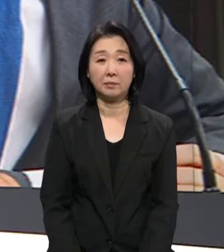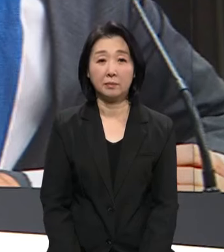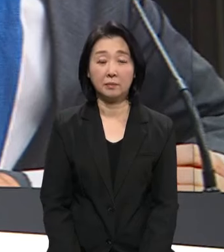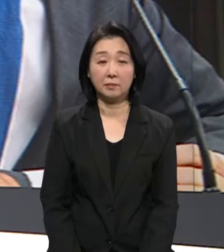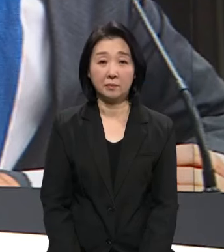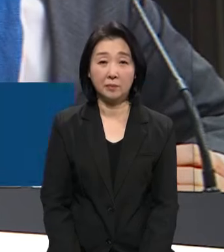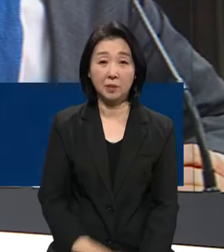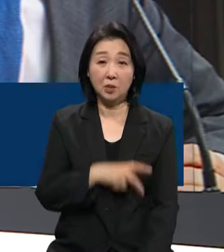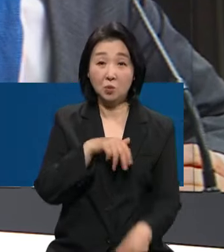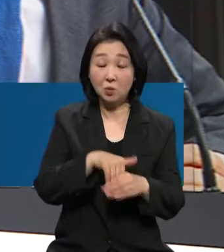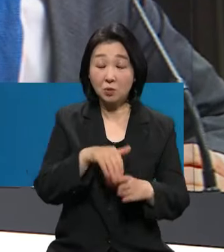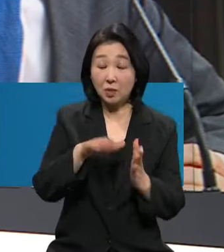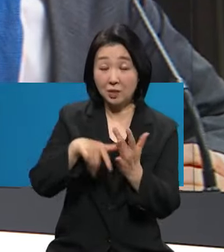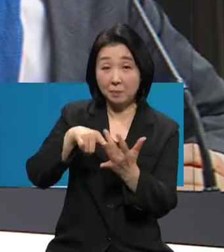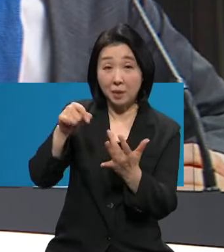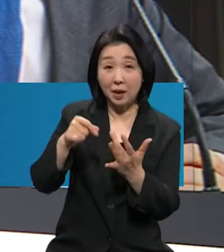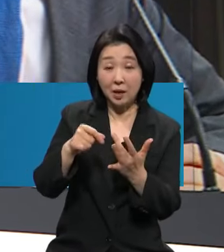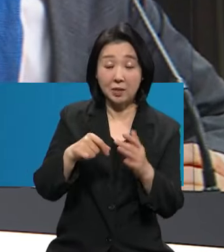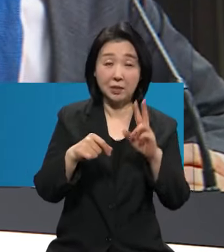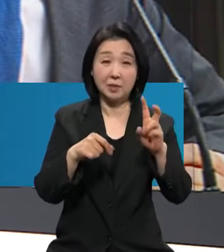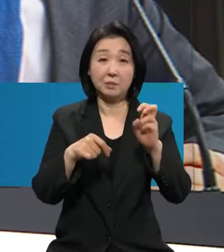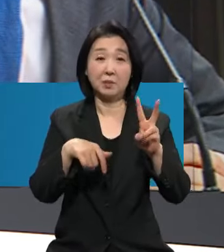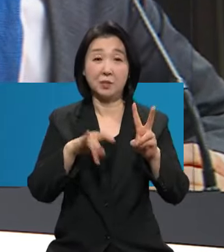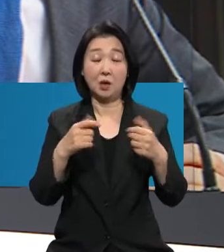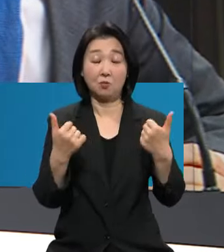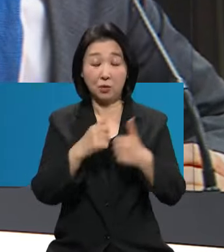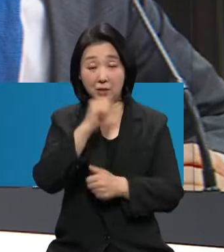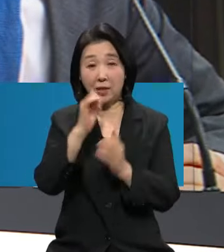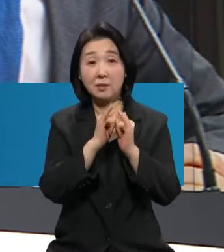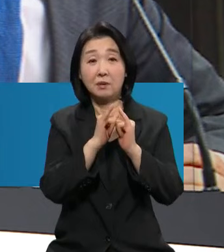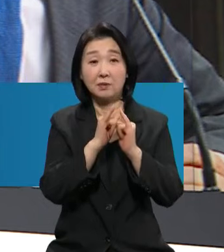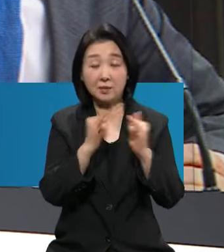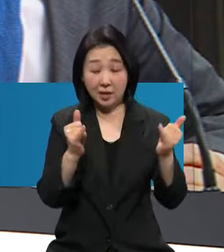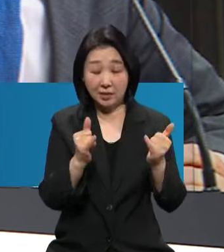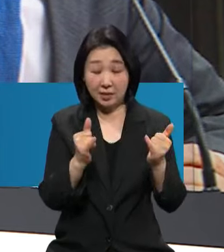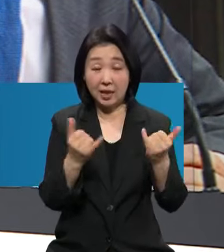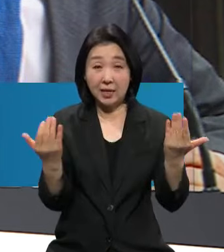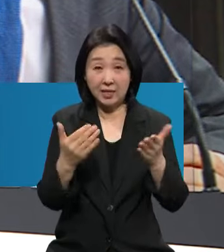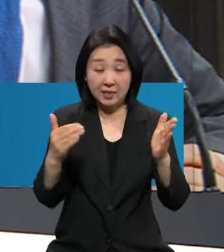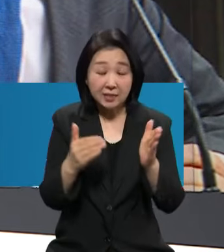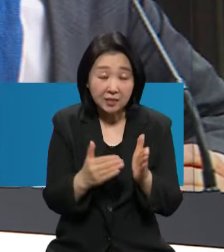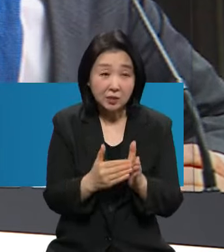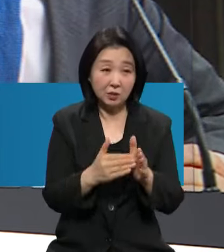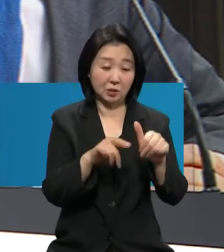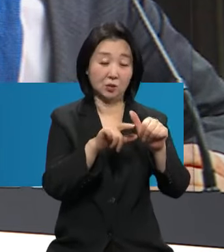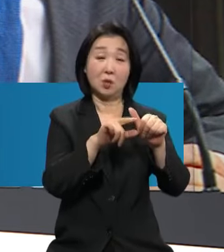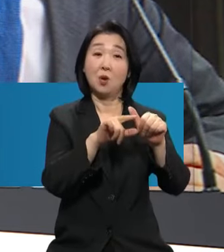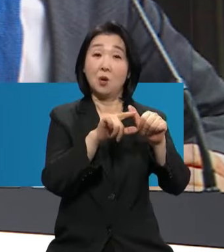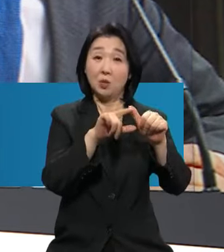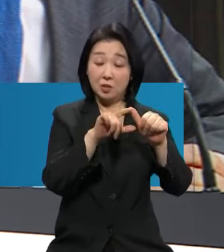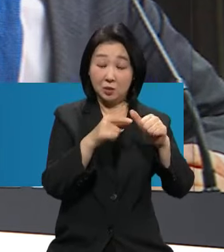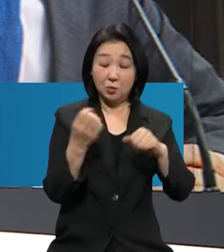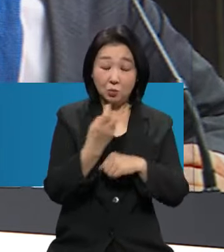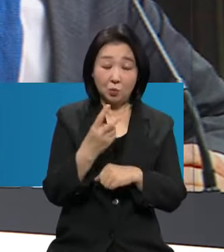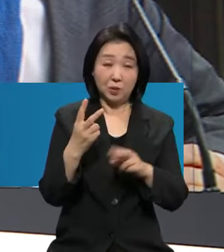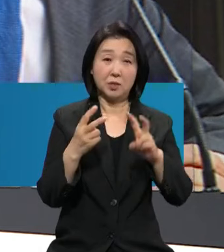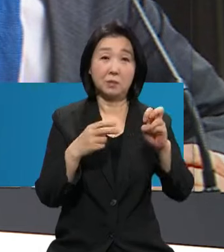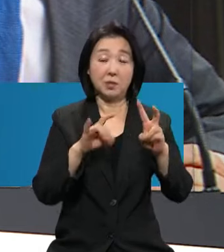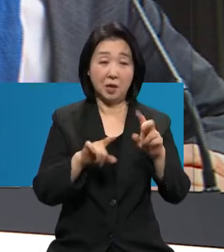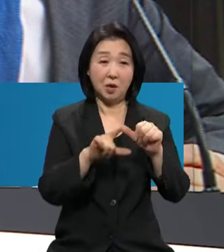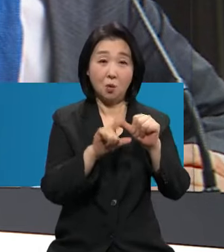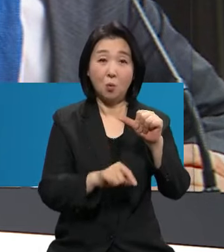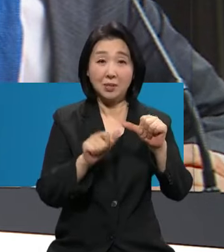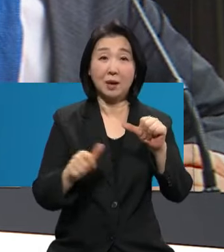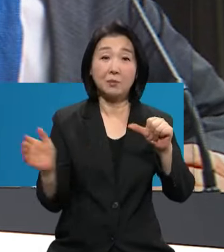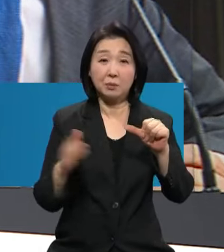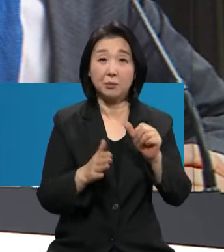지난 총선에서 선택을 받은 22대 국회 당선자들의 임기가 이달 30일부터 시작됩니다 본격적인 국회 구성